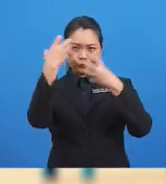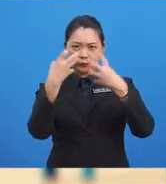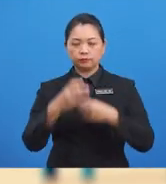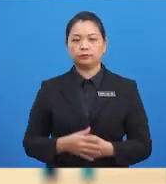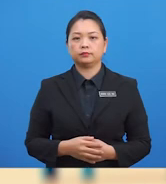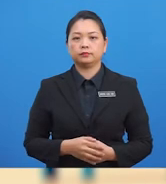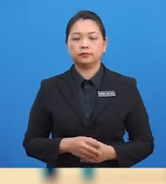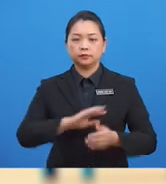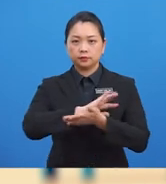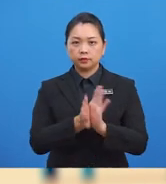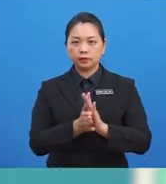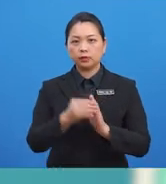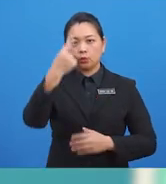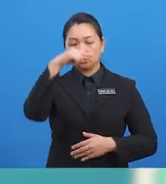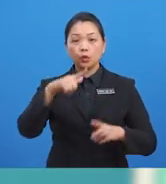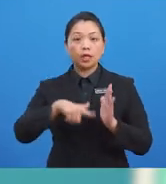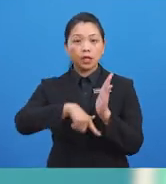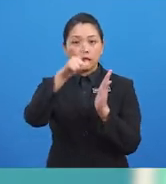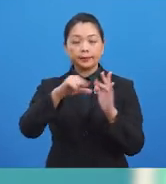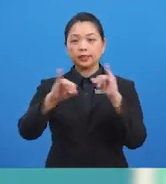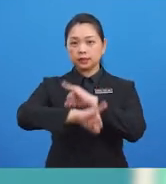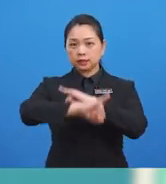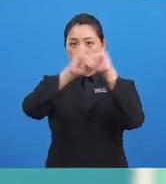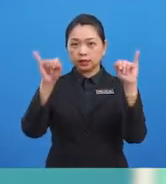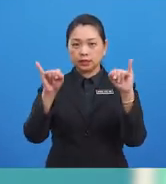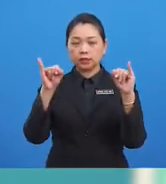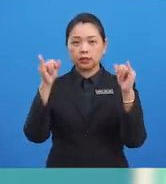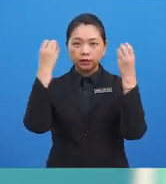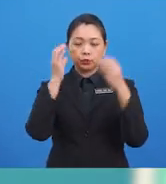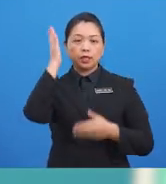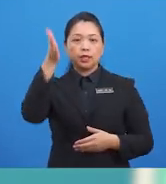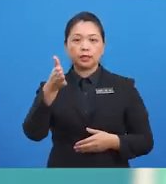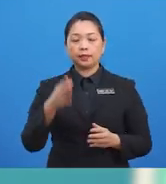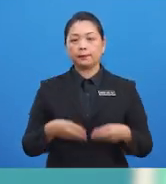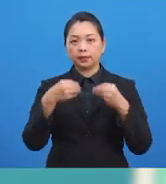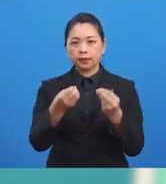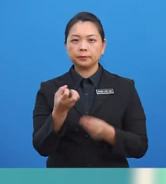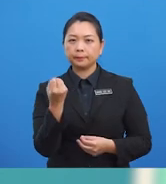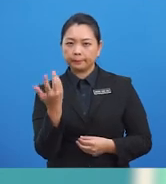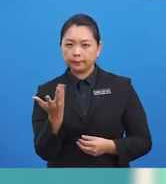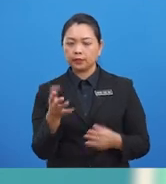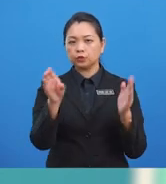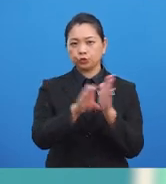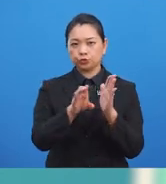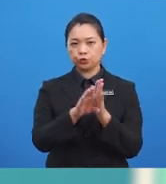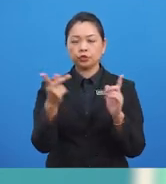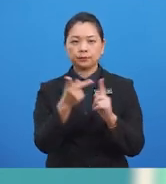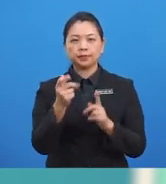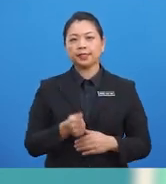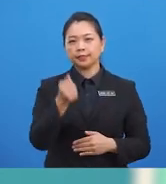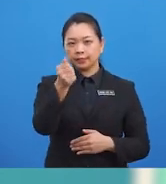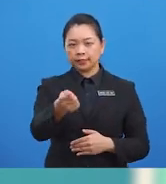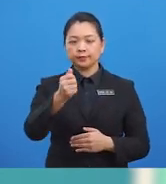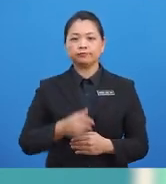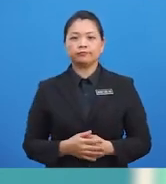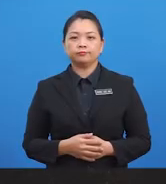keliru? Jadi, untuk lebih jelas lagi, saya akan berikan beberapa contoh